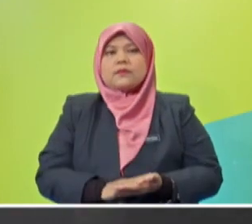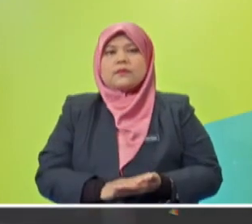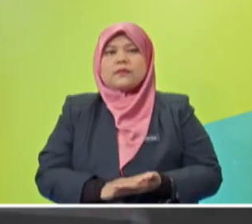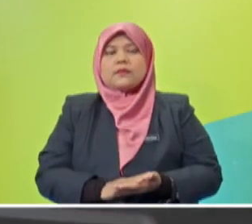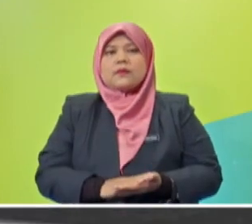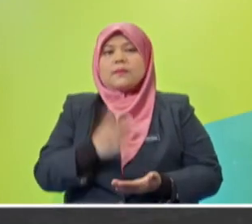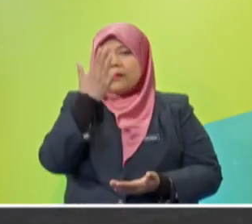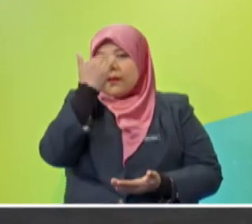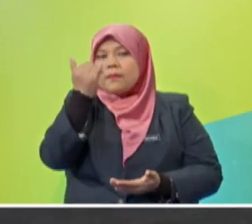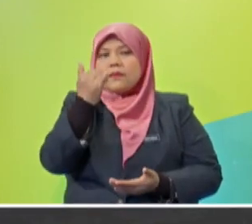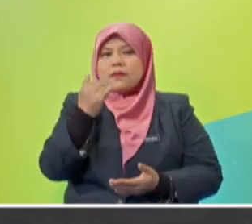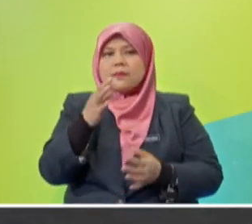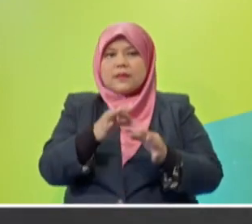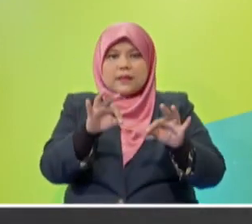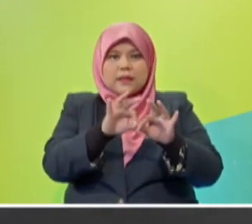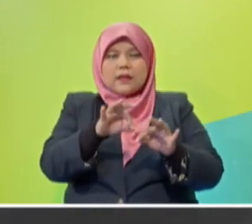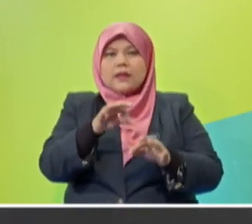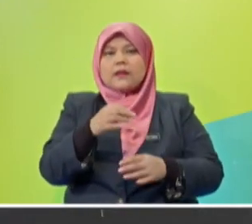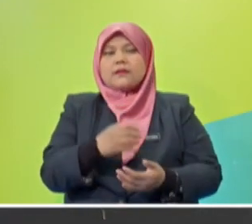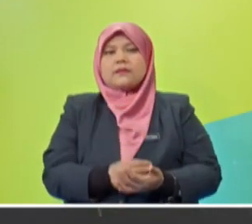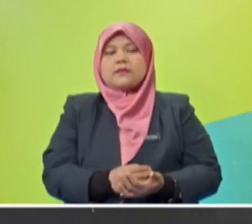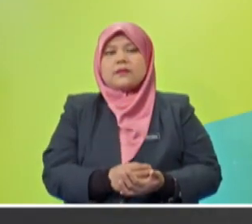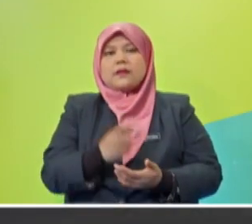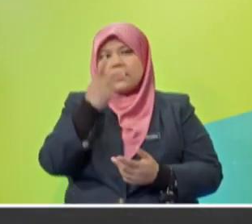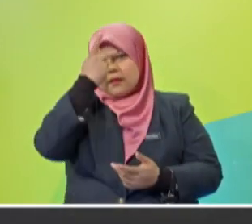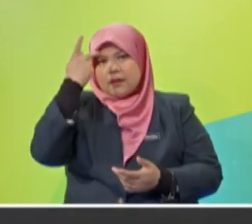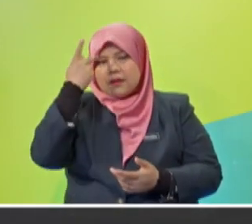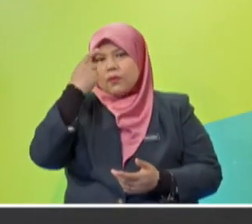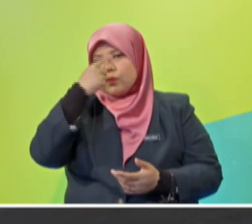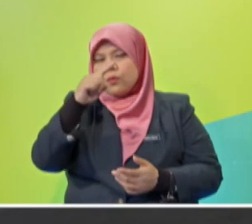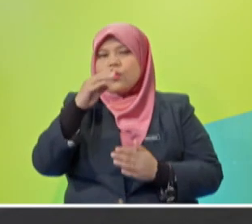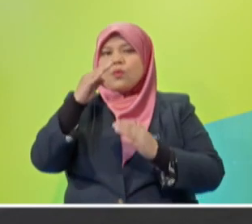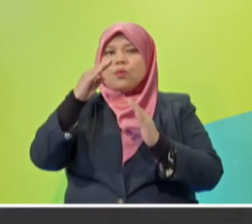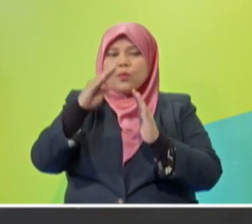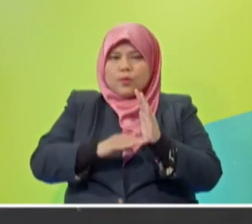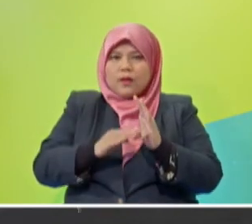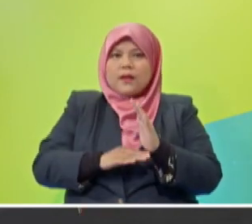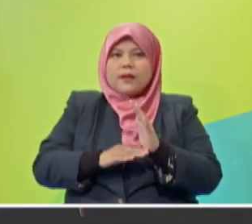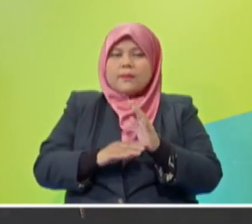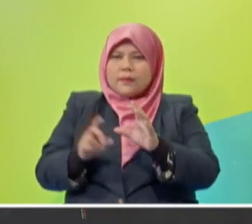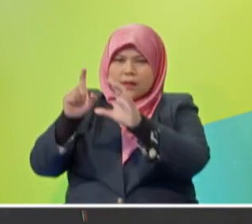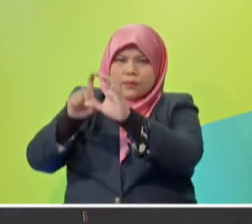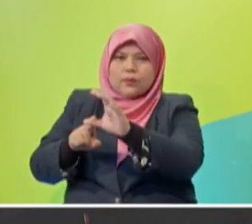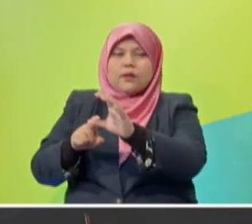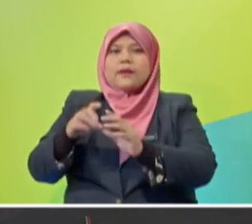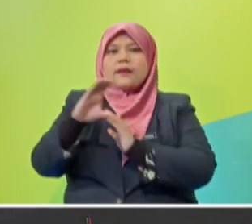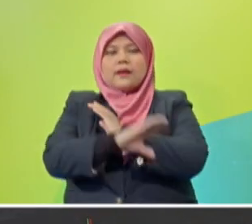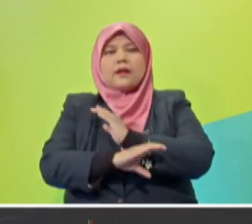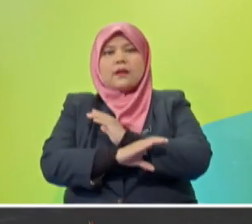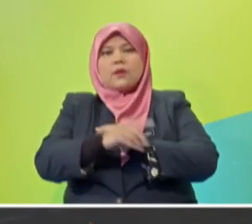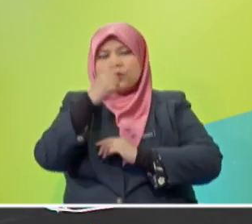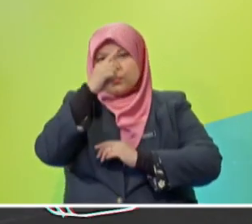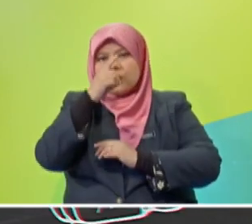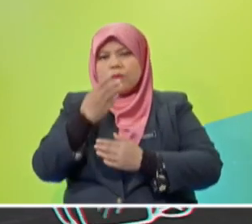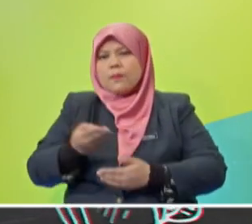kenapa pentingnya aktiviti ekonomi? Kerana kita dapat mengurangkan ketergantungan negara kepada barangan